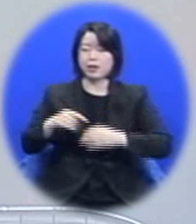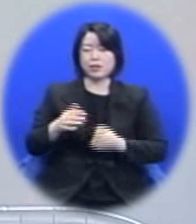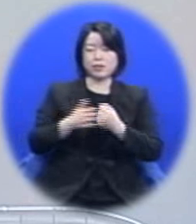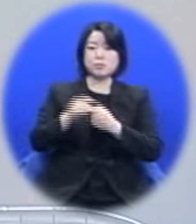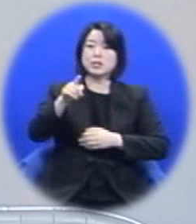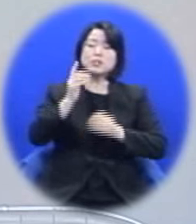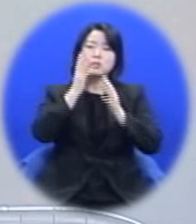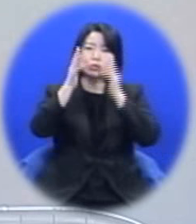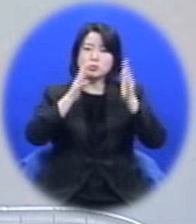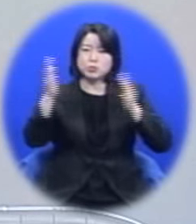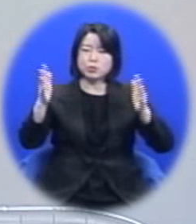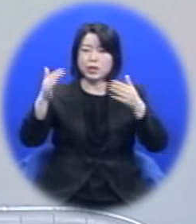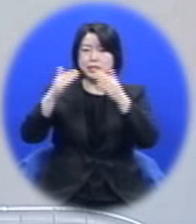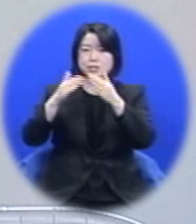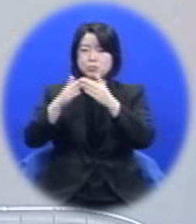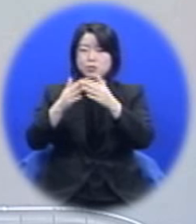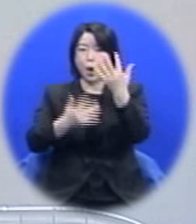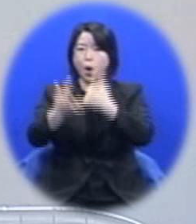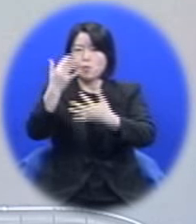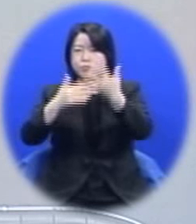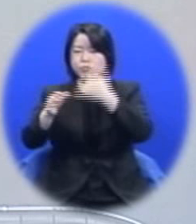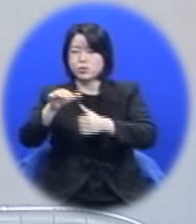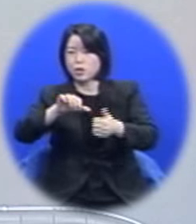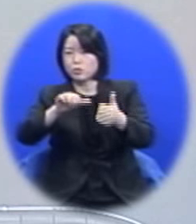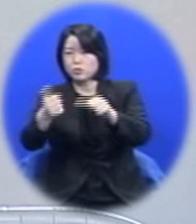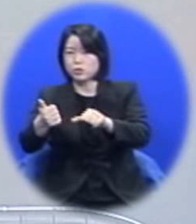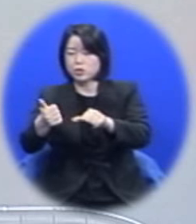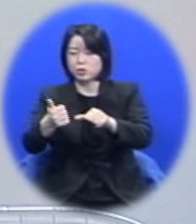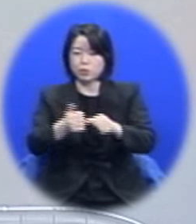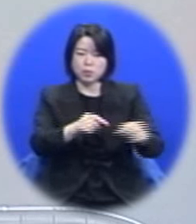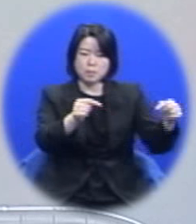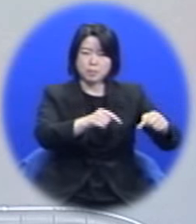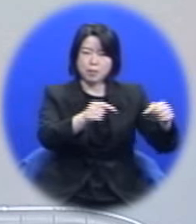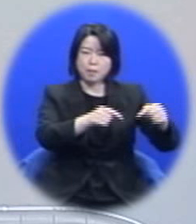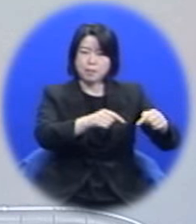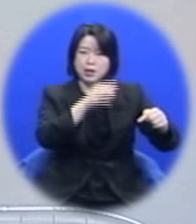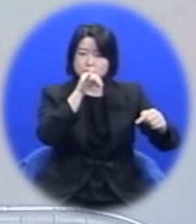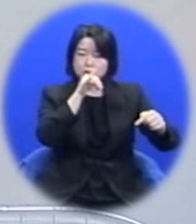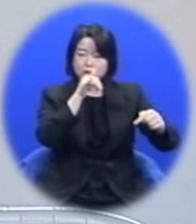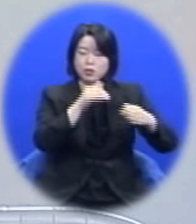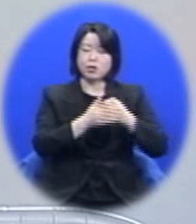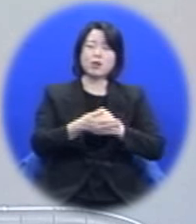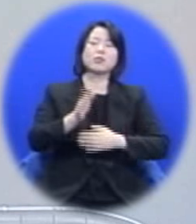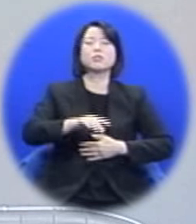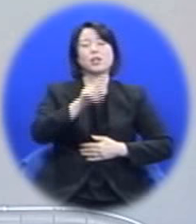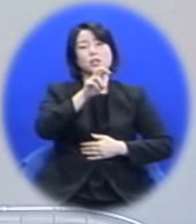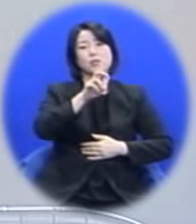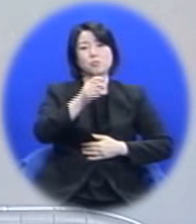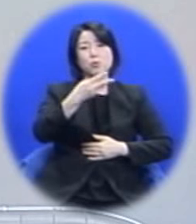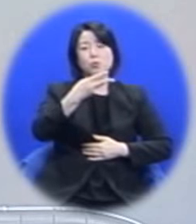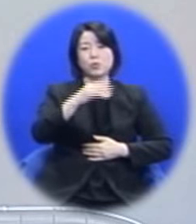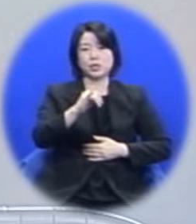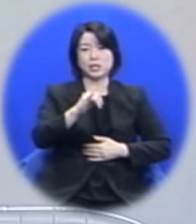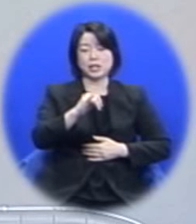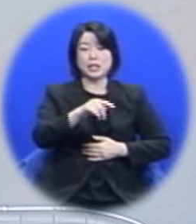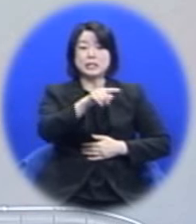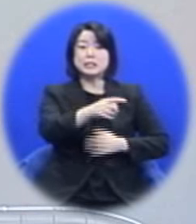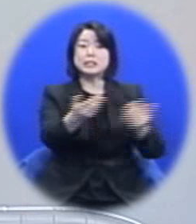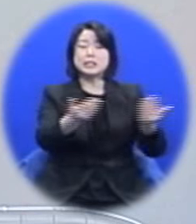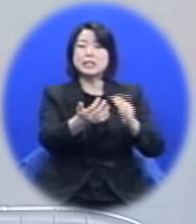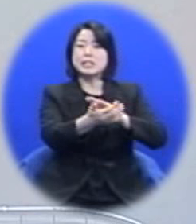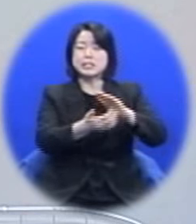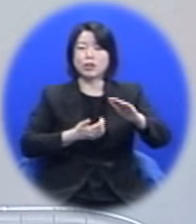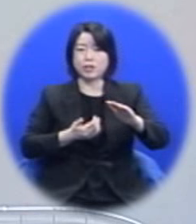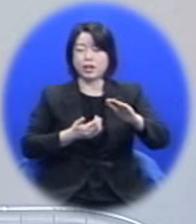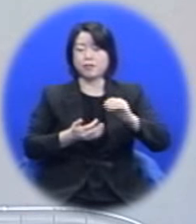불태워 죽이기로 모의를 합니다. 그러나 이 몰이가 그 일을 하기 전날